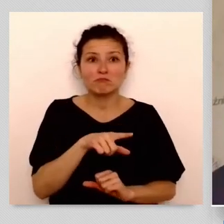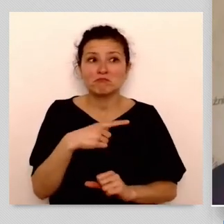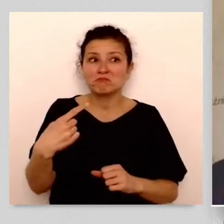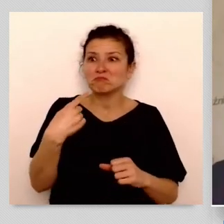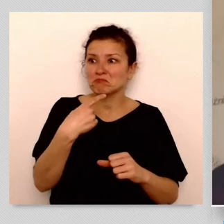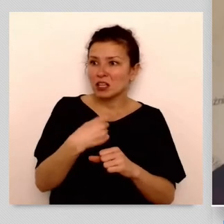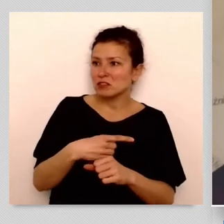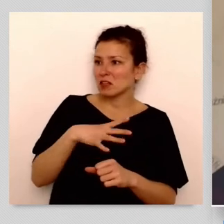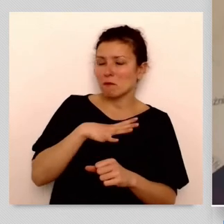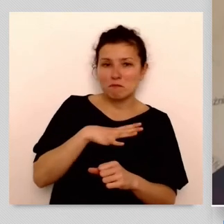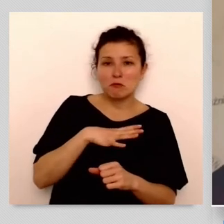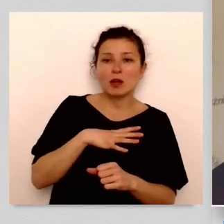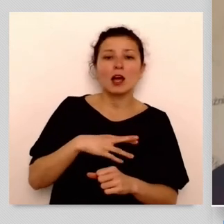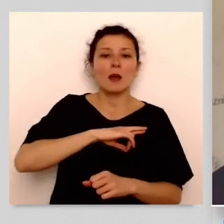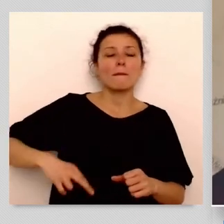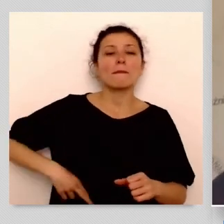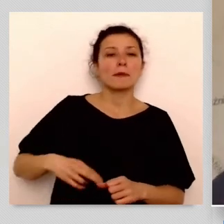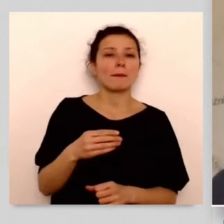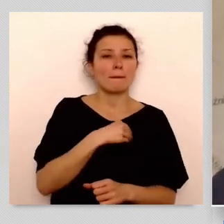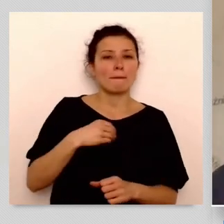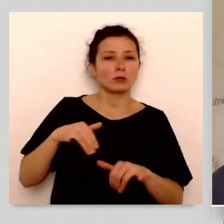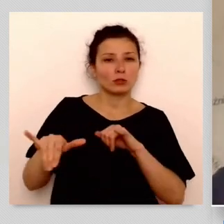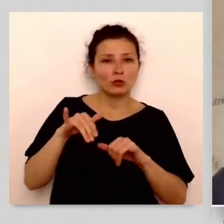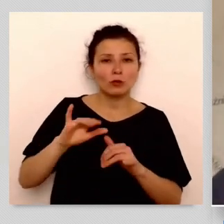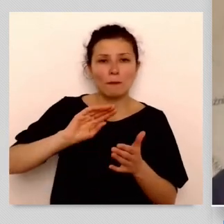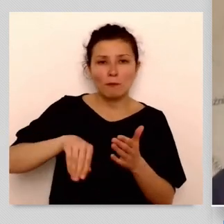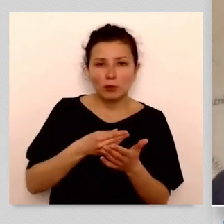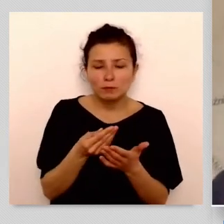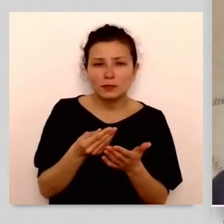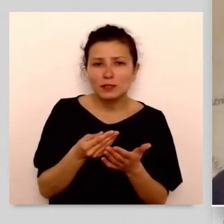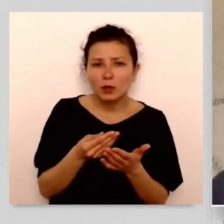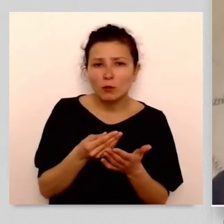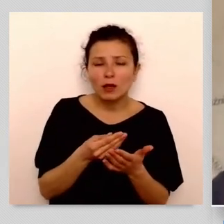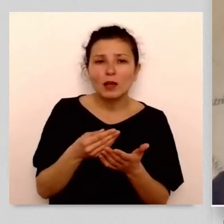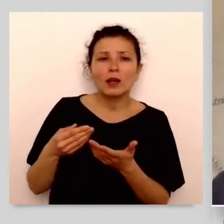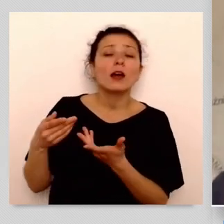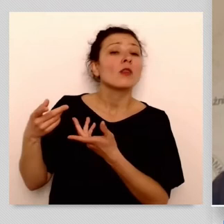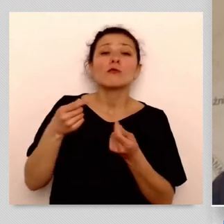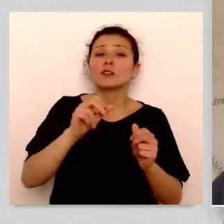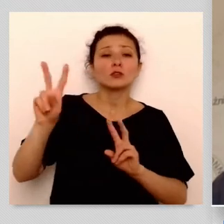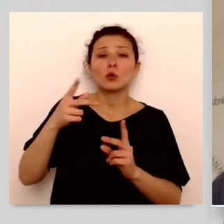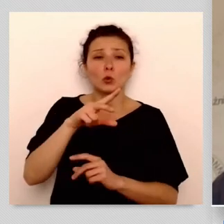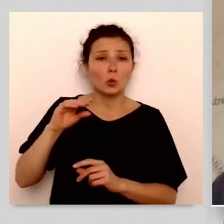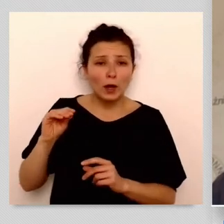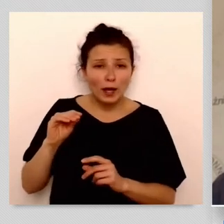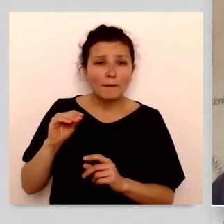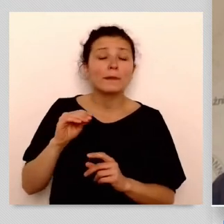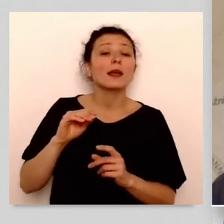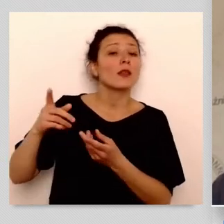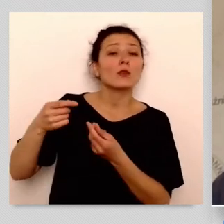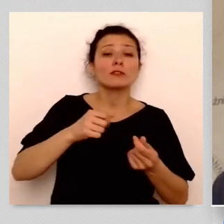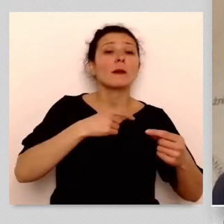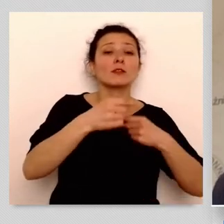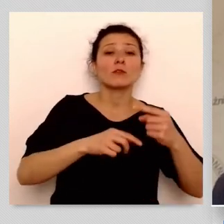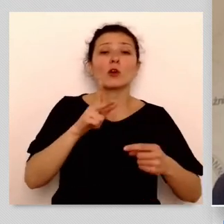że premier polskiego rządu podpisał memorandum na dofinansowanie z funduszy europejskich, między innymi procesów kogeneracyjnych,